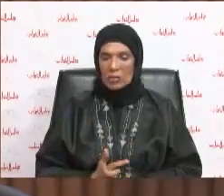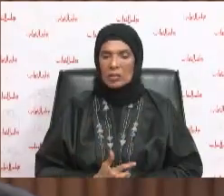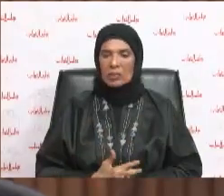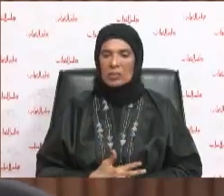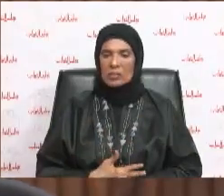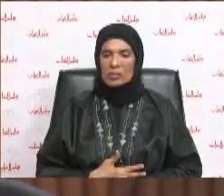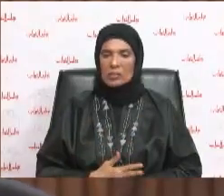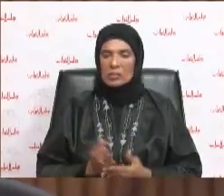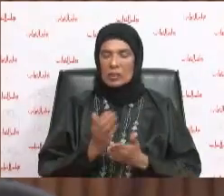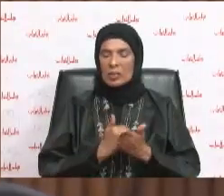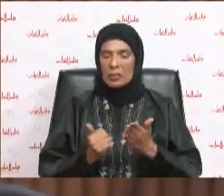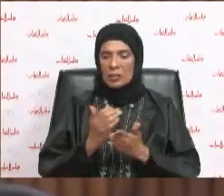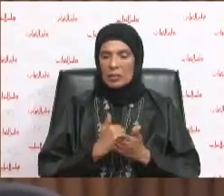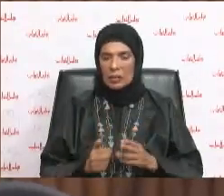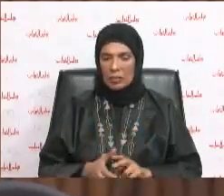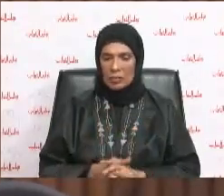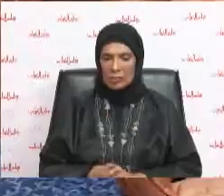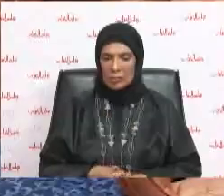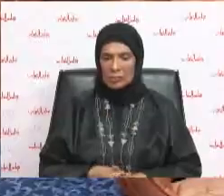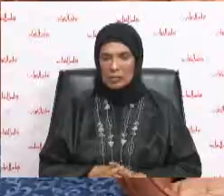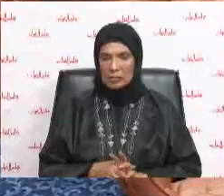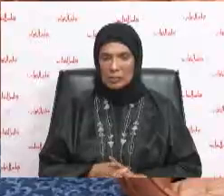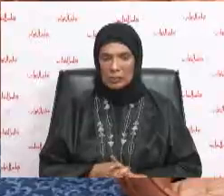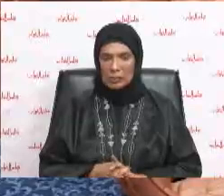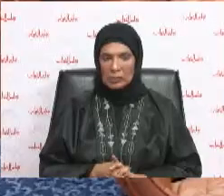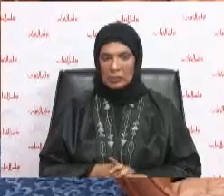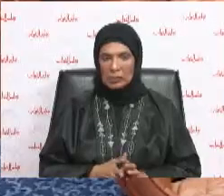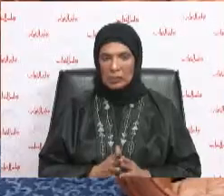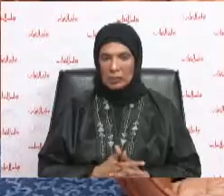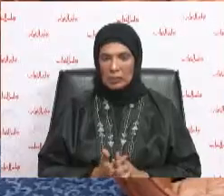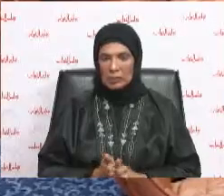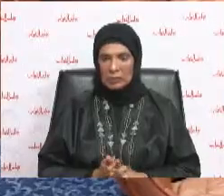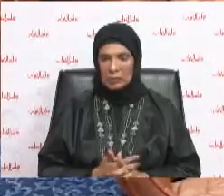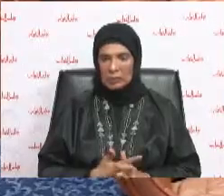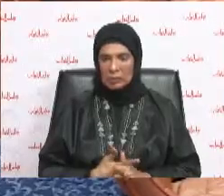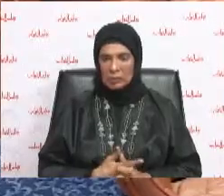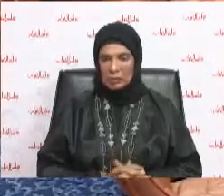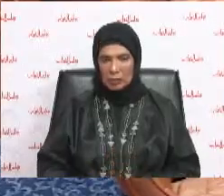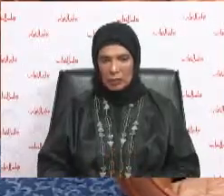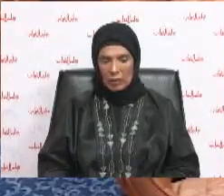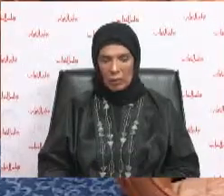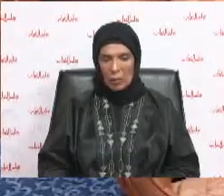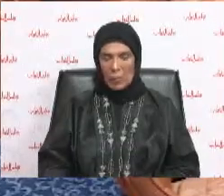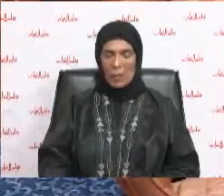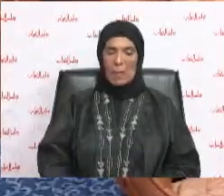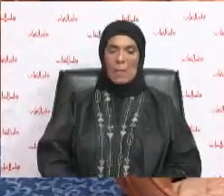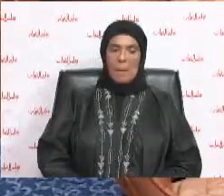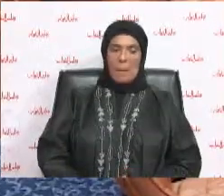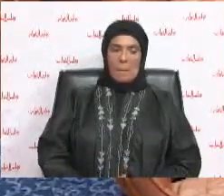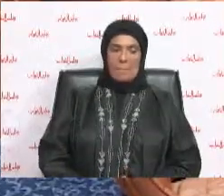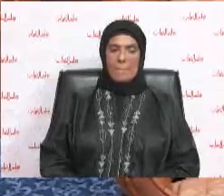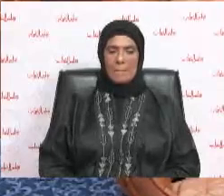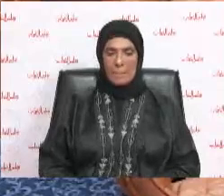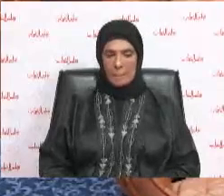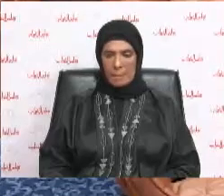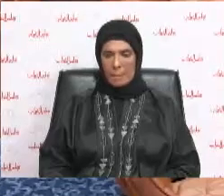زيادة الاقتصاد حق الدولة. زميلكم يتكلم، رجاء زميلكم يتكلم، أنتوا ترضون وقت اللي تتكلمون زملائكم يتكلمون؟ احنا مو